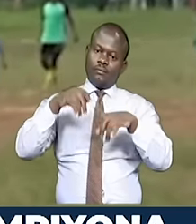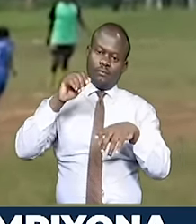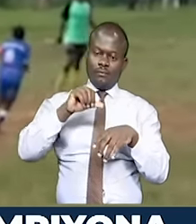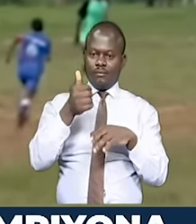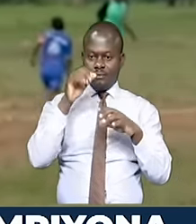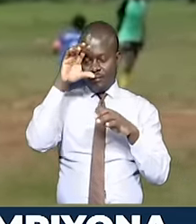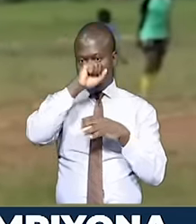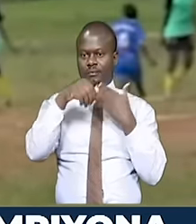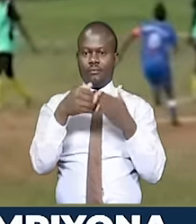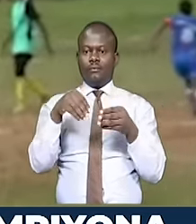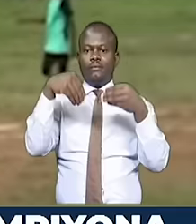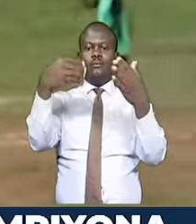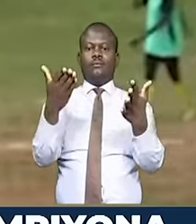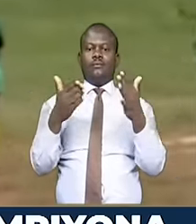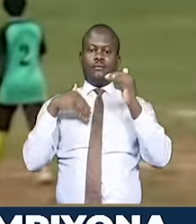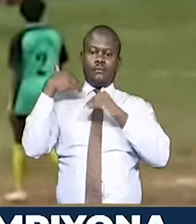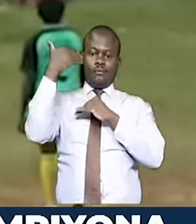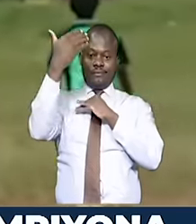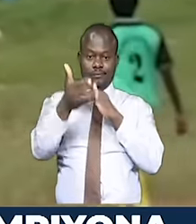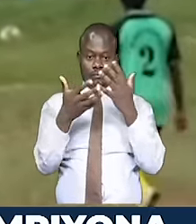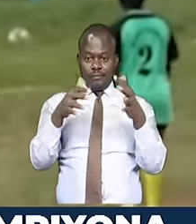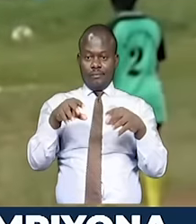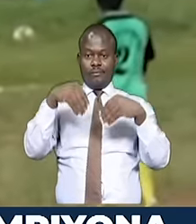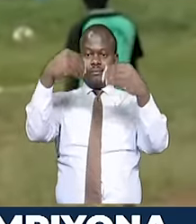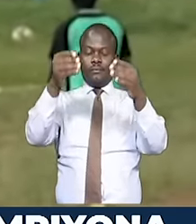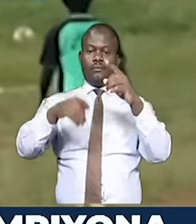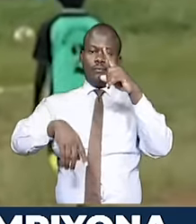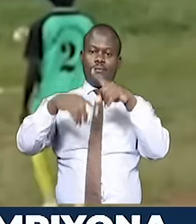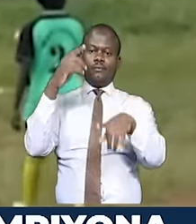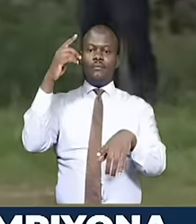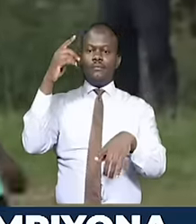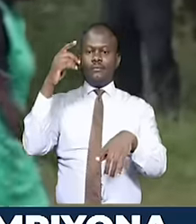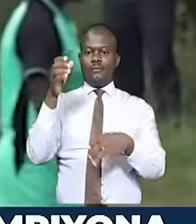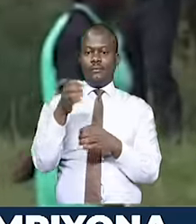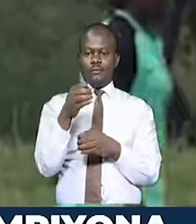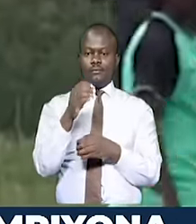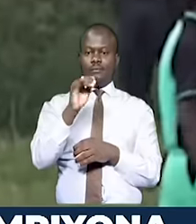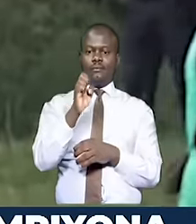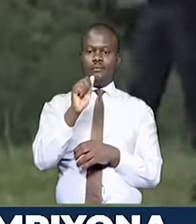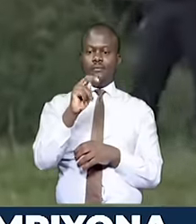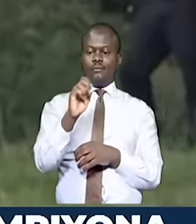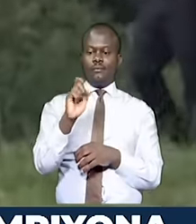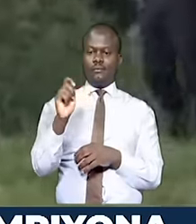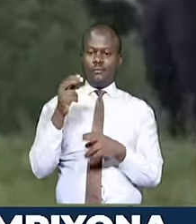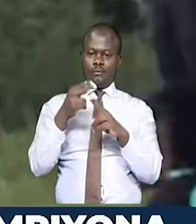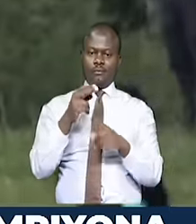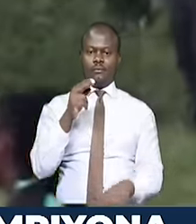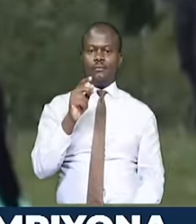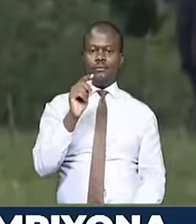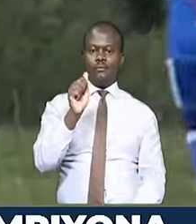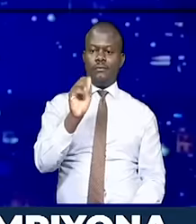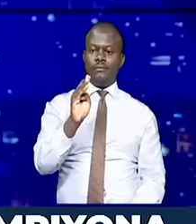nuko igishyikirizwa nyuma yuko yaramaze kubaha insinzi n'igikombe Jeanette bakunda gutazira akazina